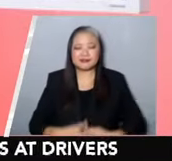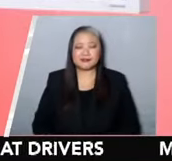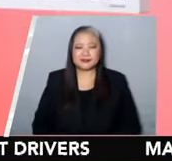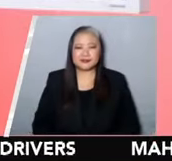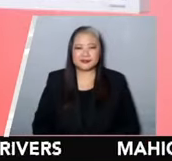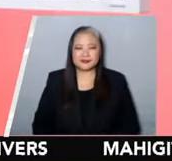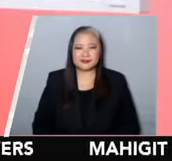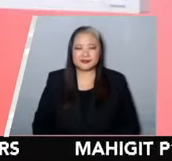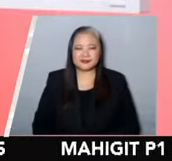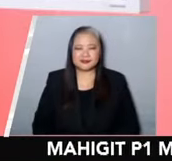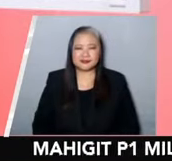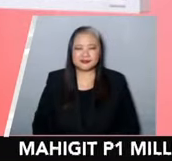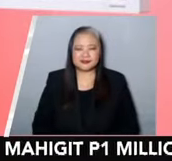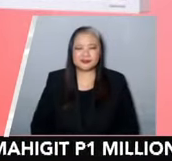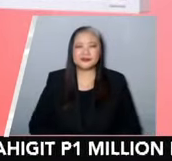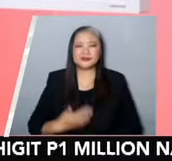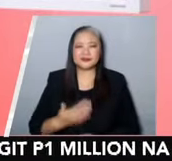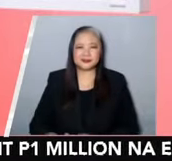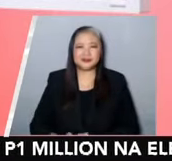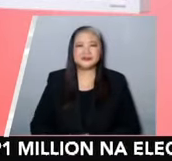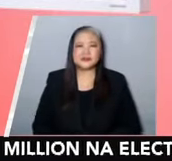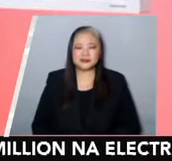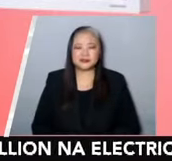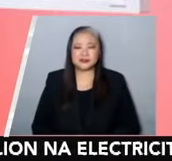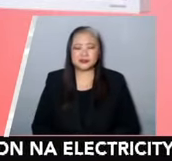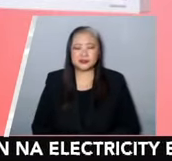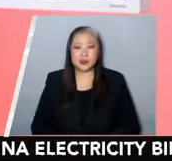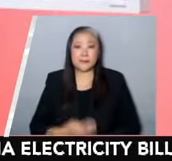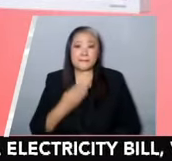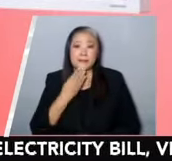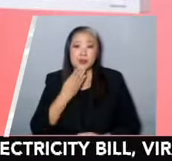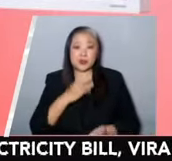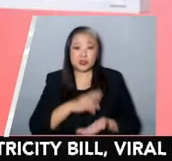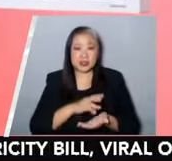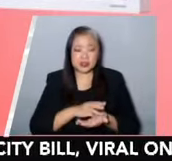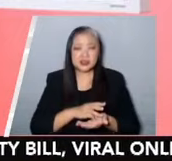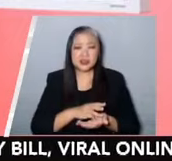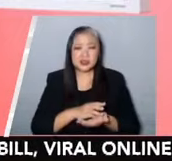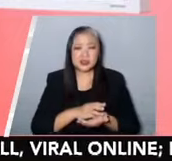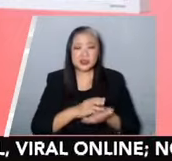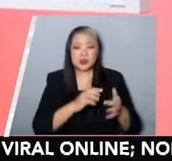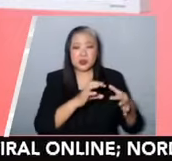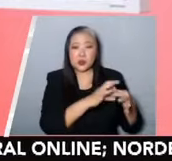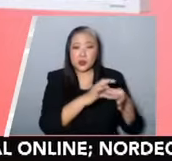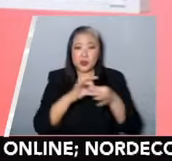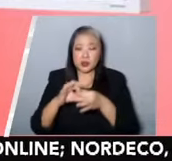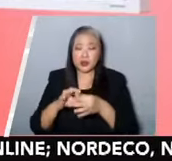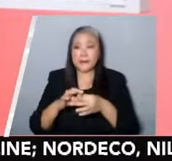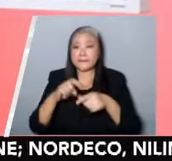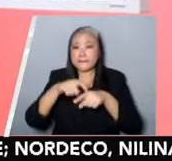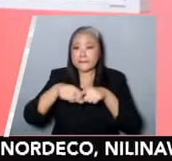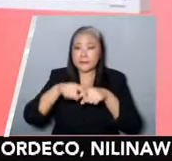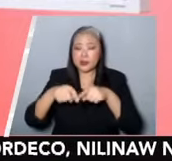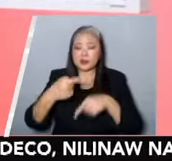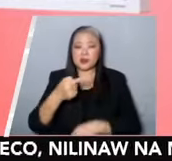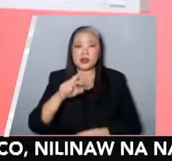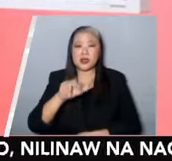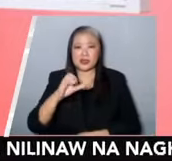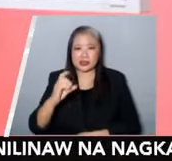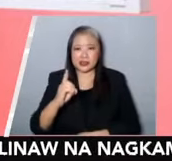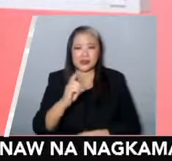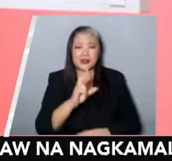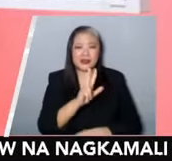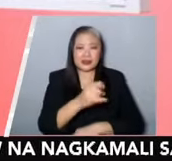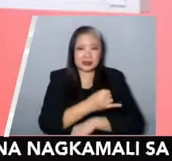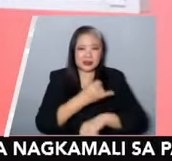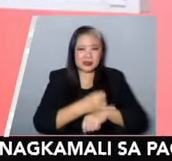Pinasinayaan ang isang proyekto sa Bacolod City na mag-uugnay sa power grid ng tatlong malalaking isla sa Visayas. May unang balita si Adrian Prieto